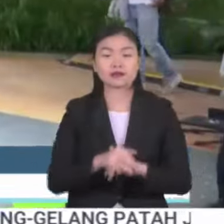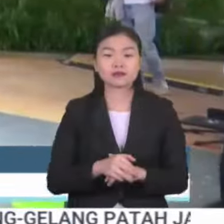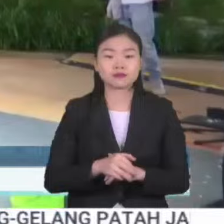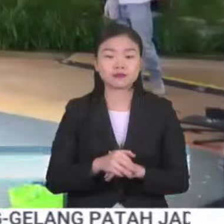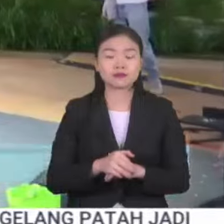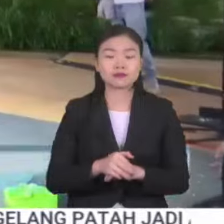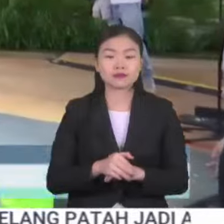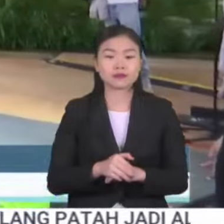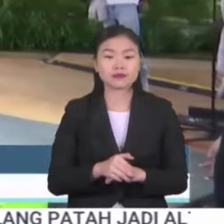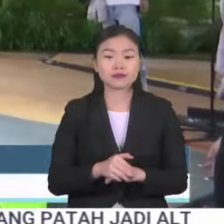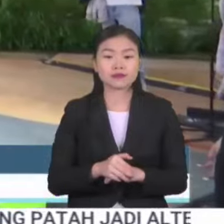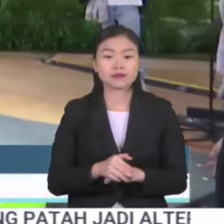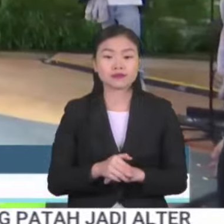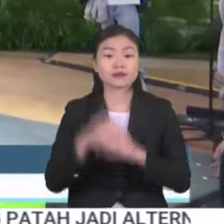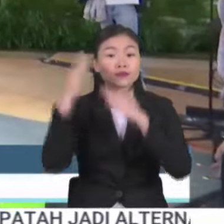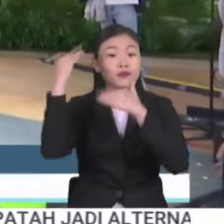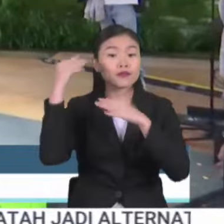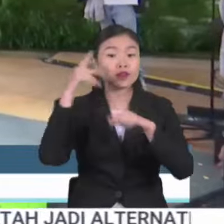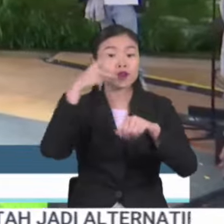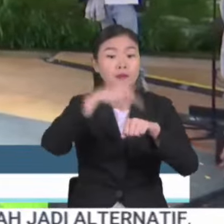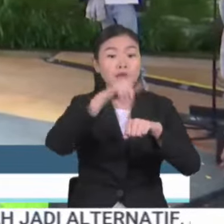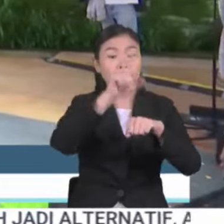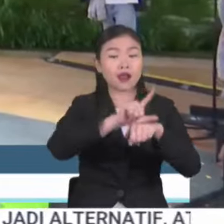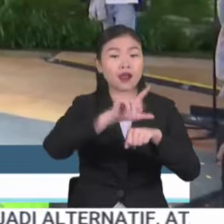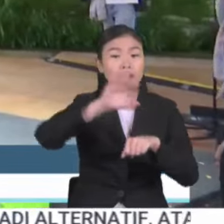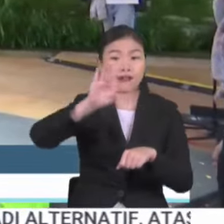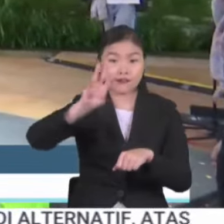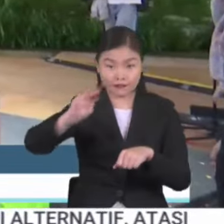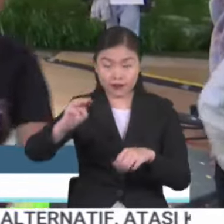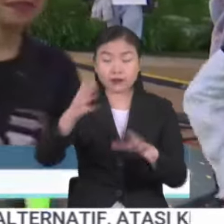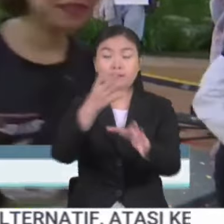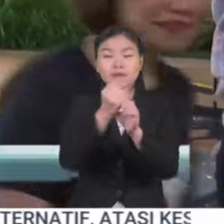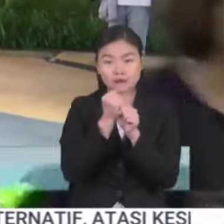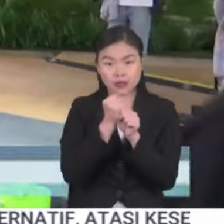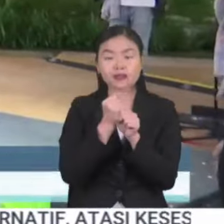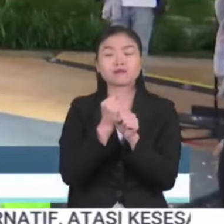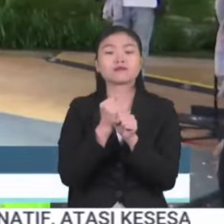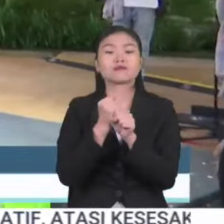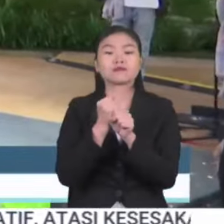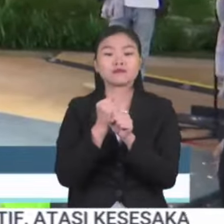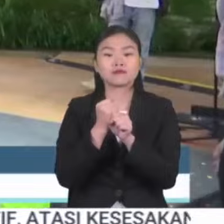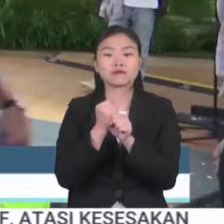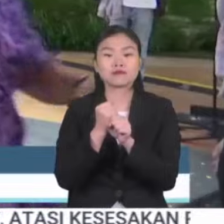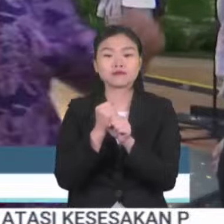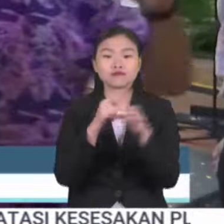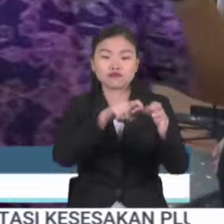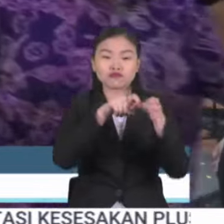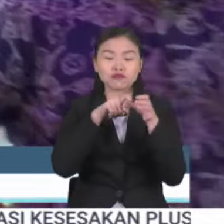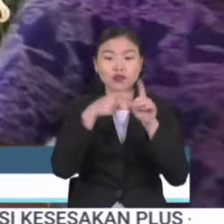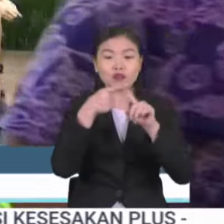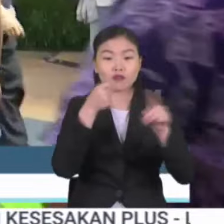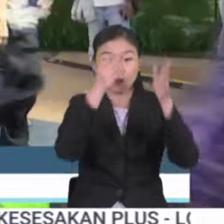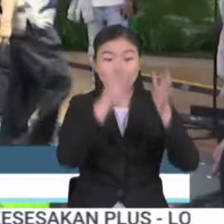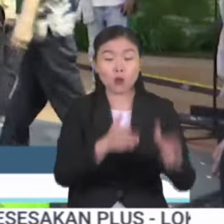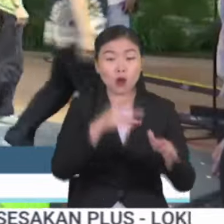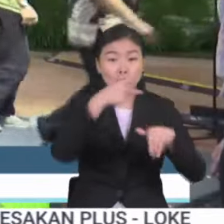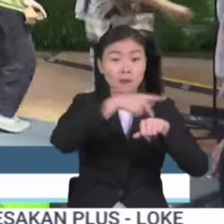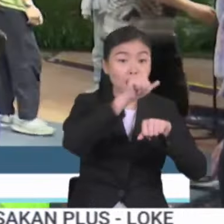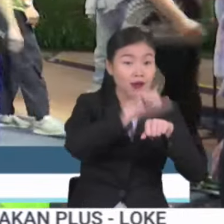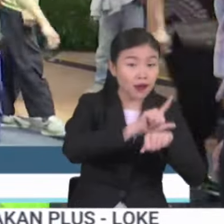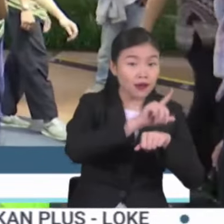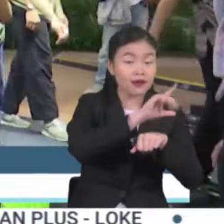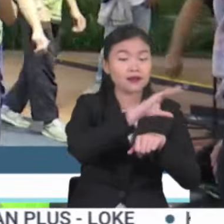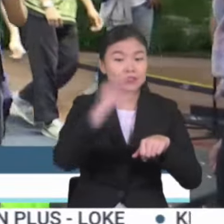Kita agar Langkawi FM ini terus mendapat sambutan dari penduduk Langkawi sendiri dan